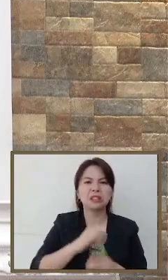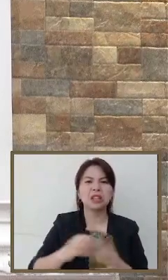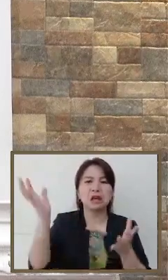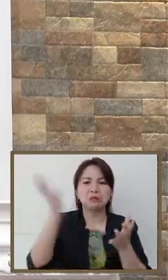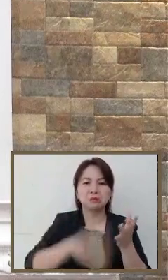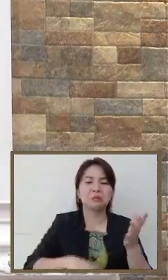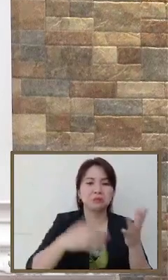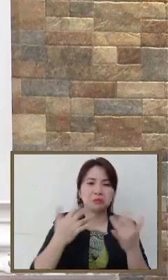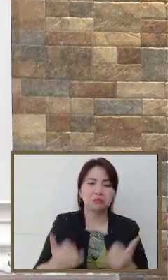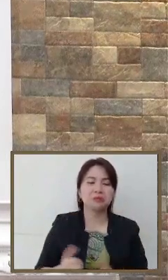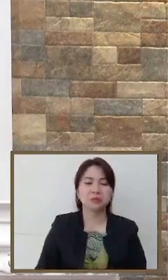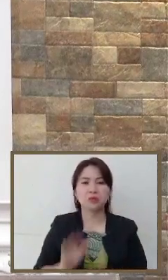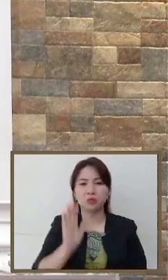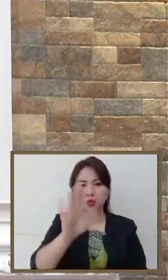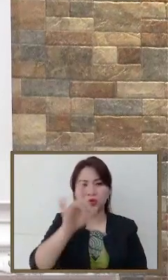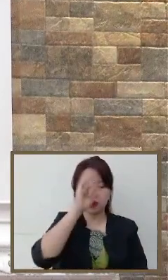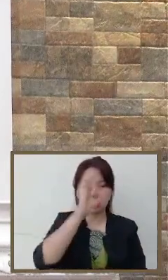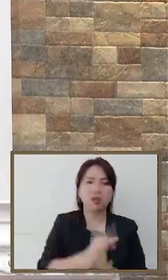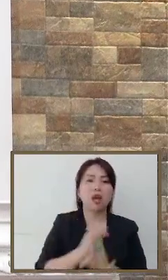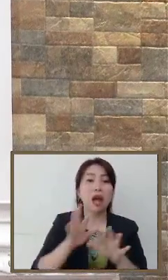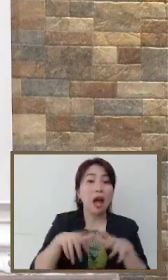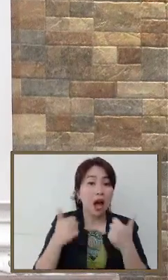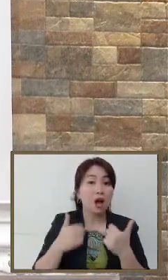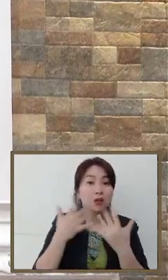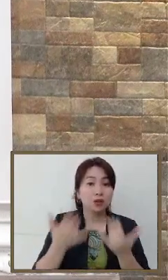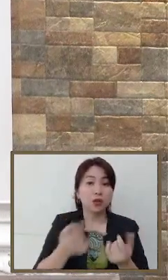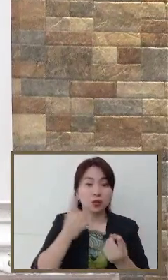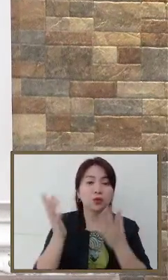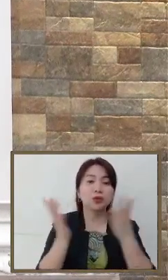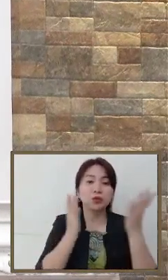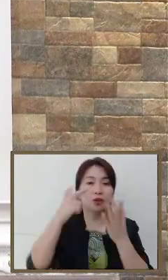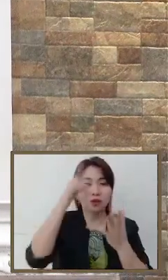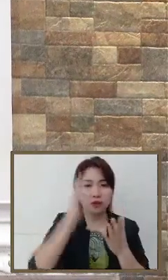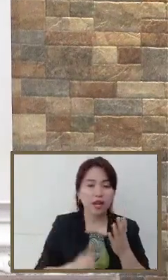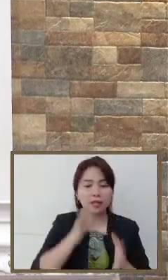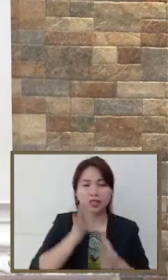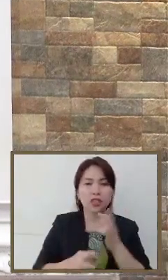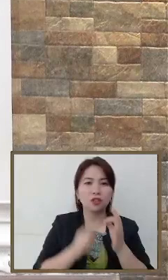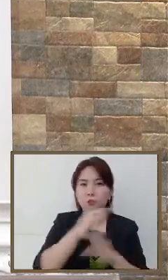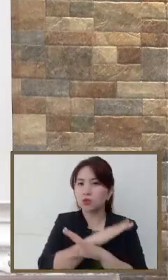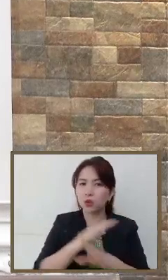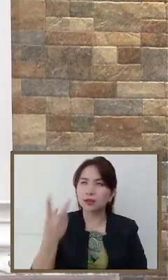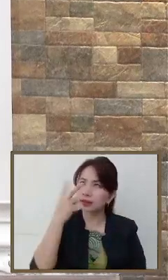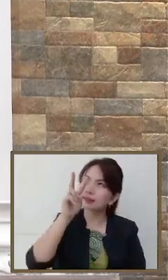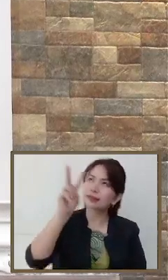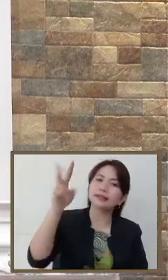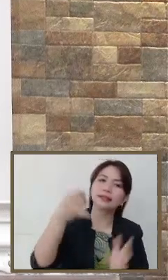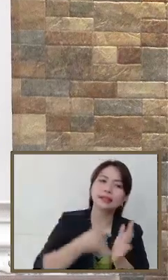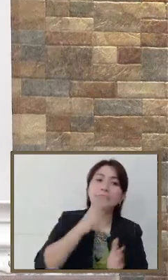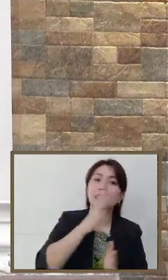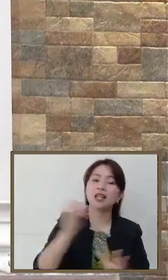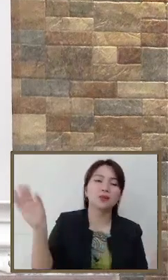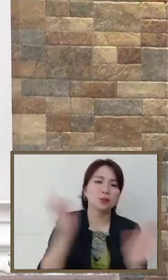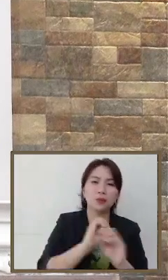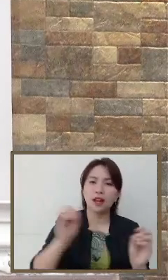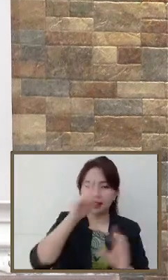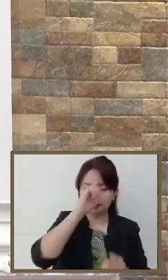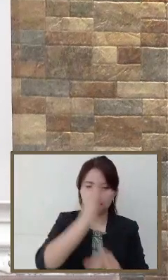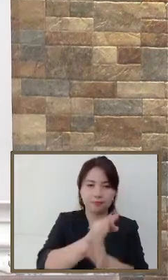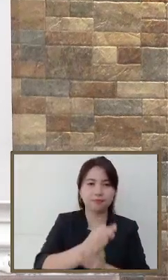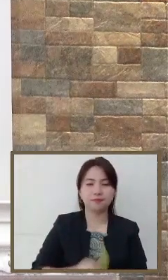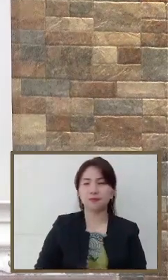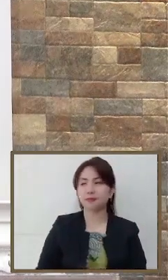come na mapaglilingkuran mo ang Diyos na hindi mo nakikita without Faith without Faith It is impossible to Please